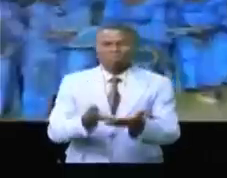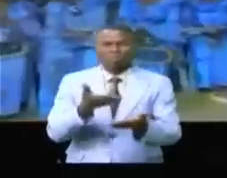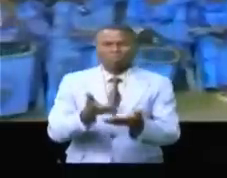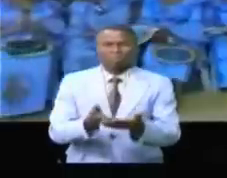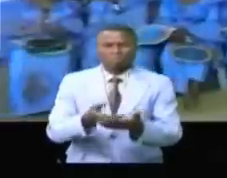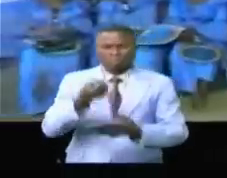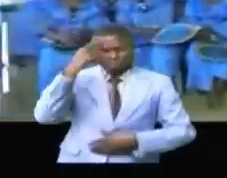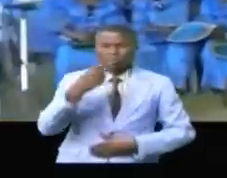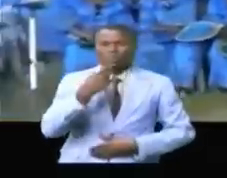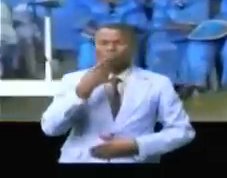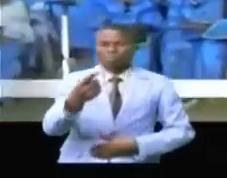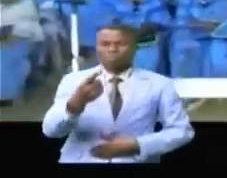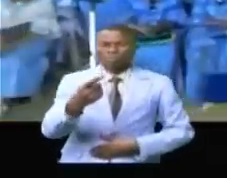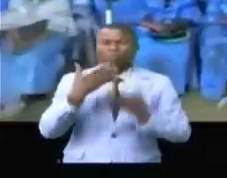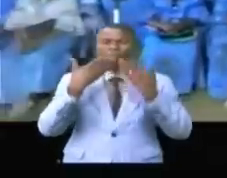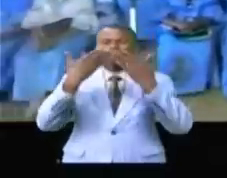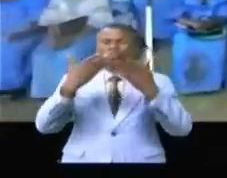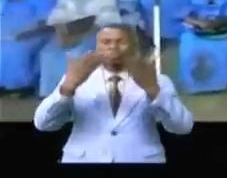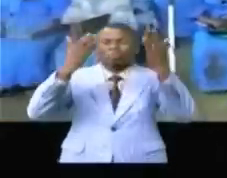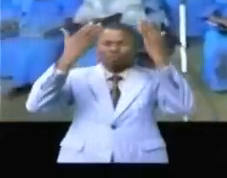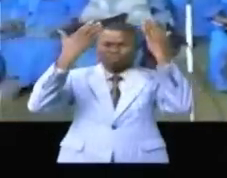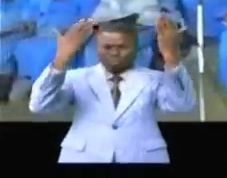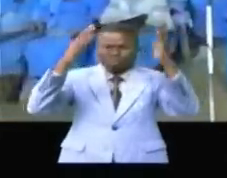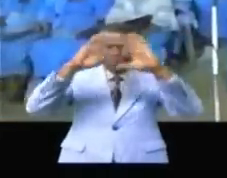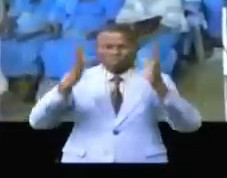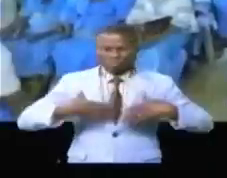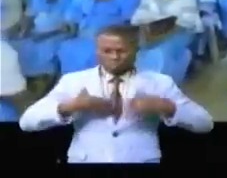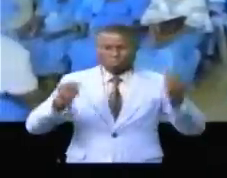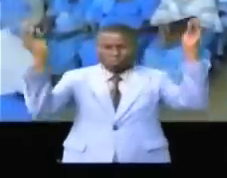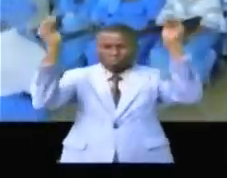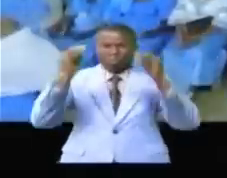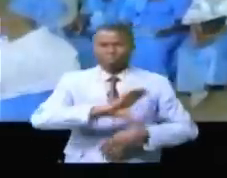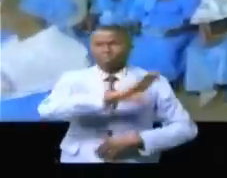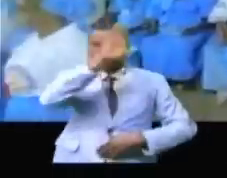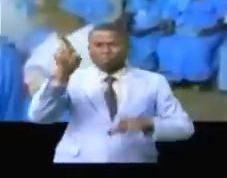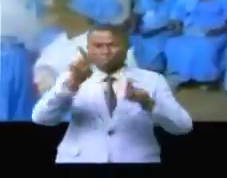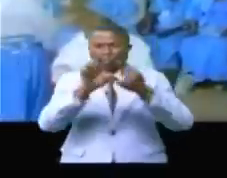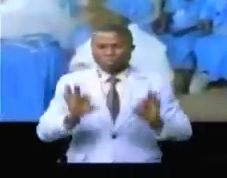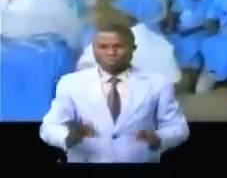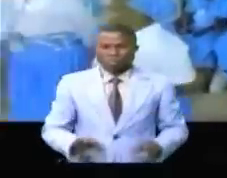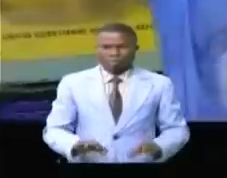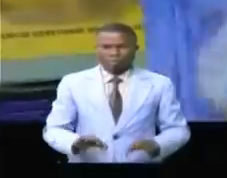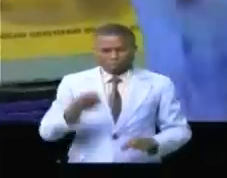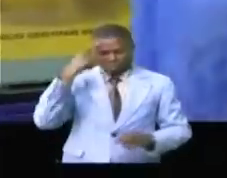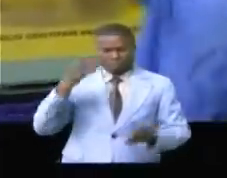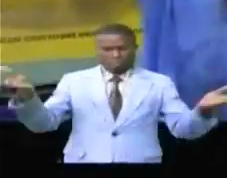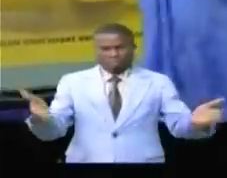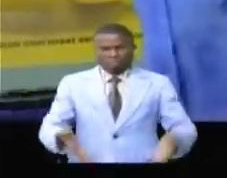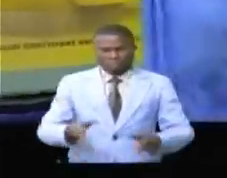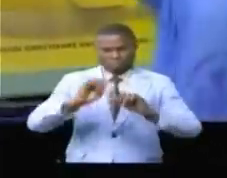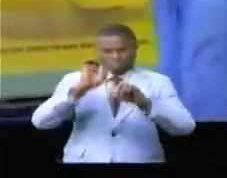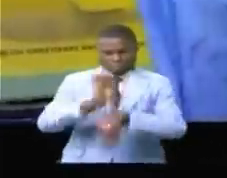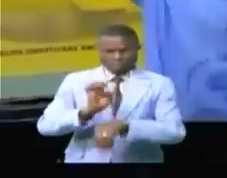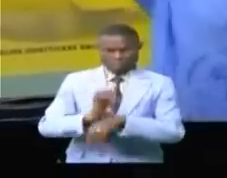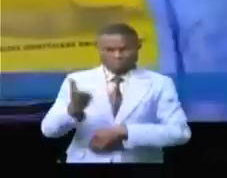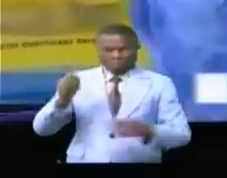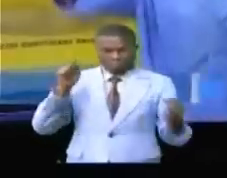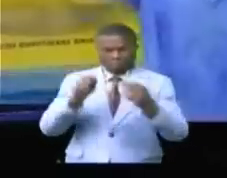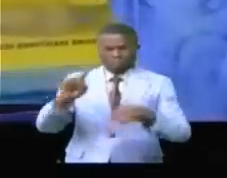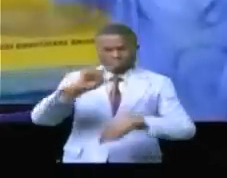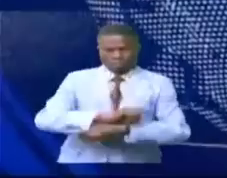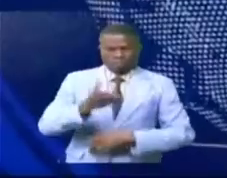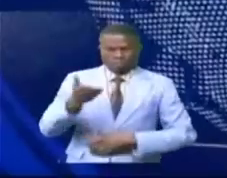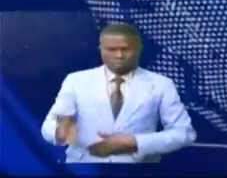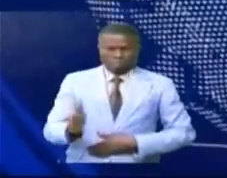pour dire un grand merci à Dieu Tout-Puissant, créateur du ciel et de la terre, pour l'existence de leur église jusqu'à ces